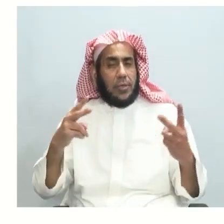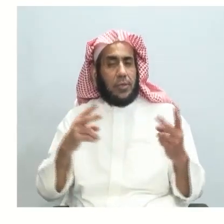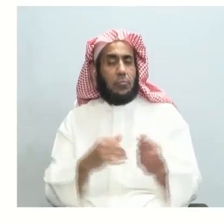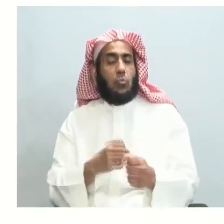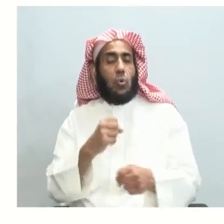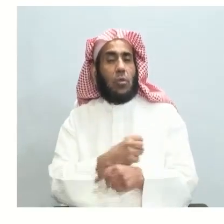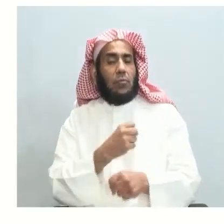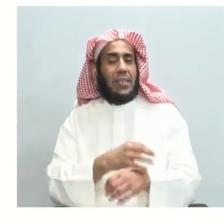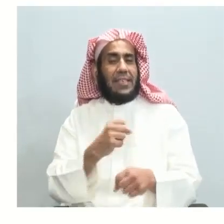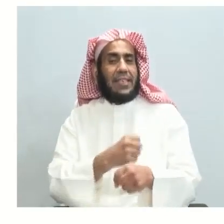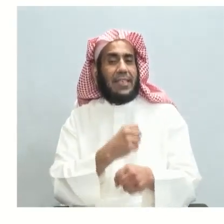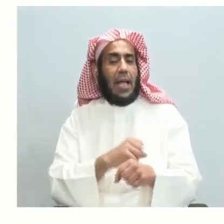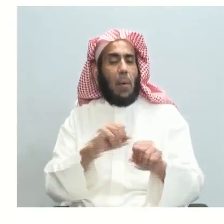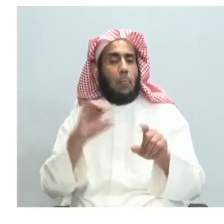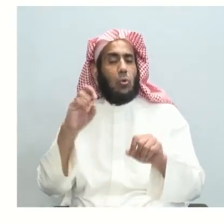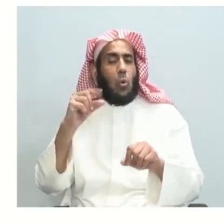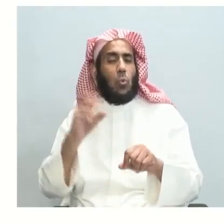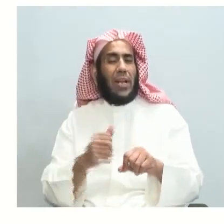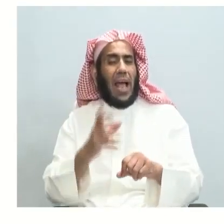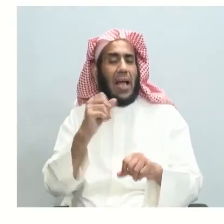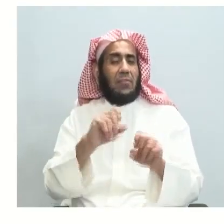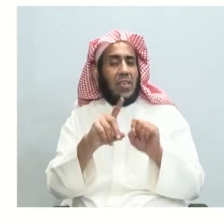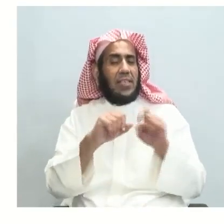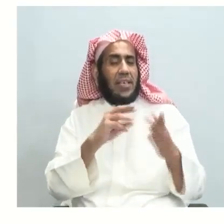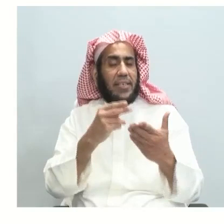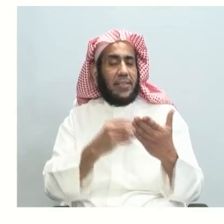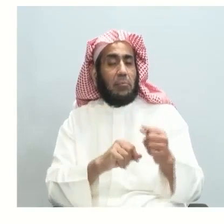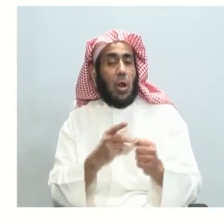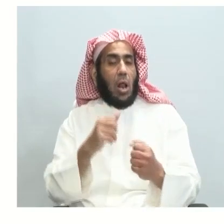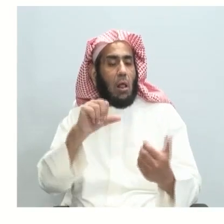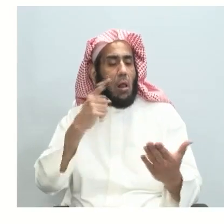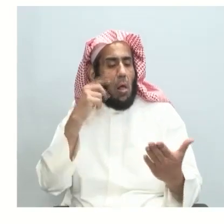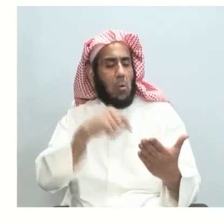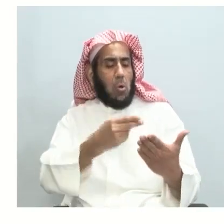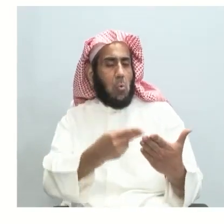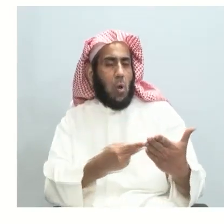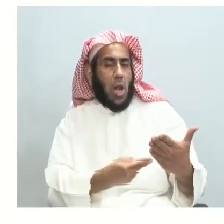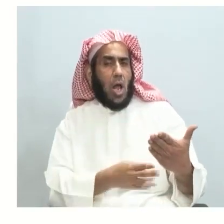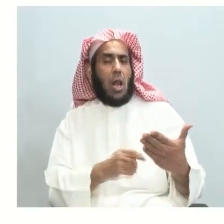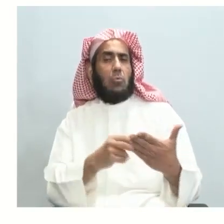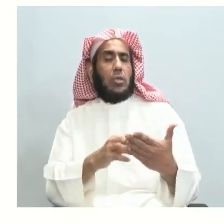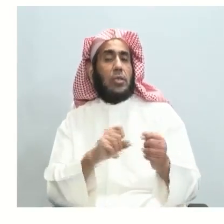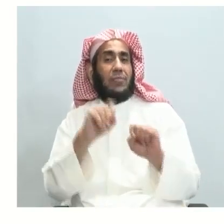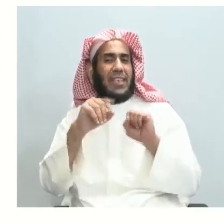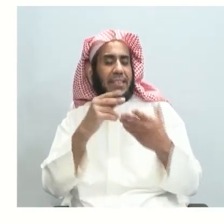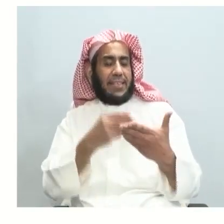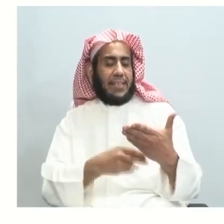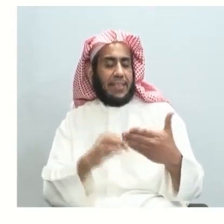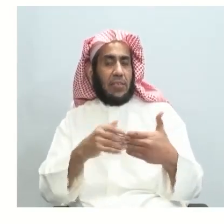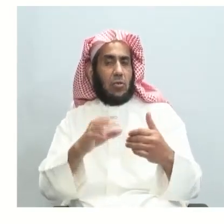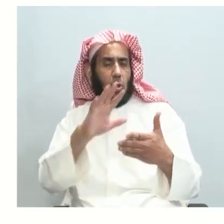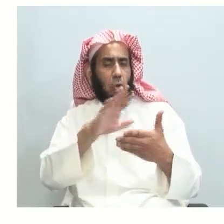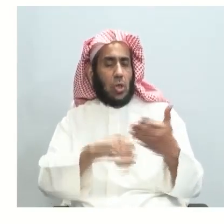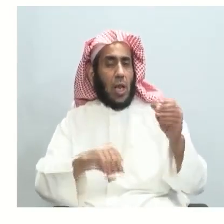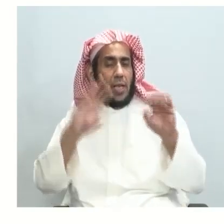نوظفها استخدام مدونات يكون لدينا مدونه من خلال العميل يعلق على المنتج على الخدمه نقوم بسرد القصص